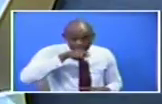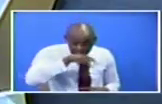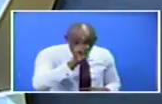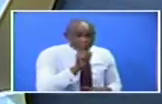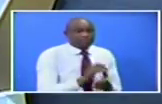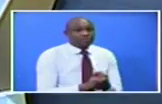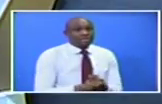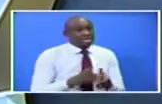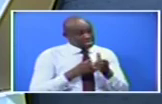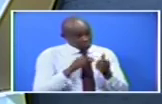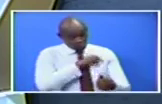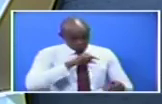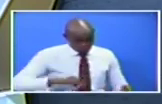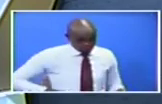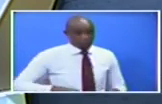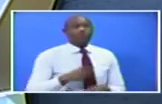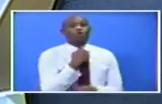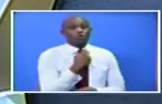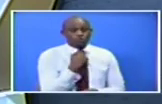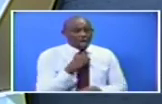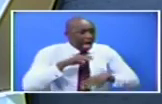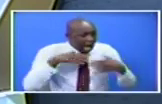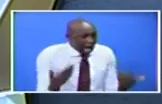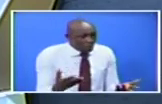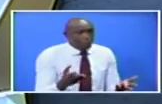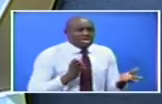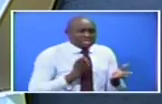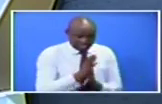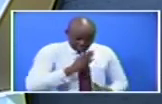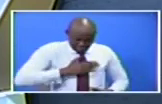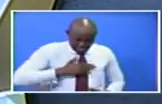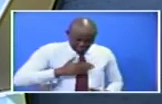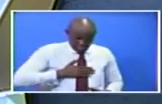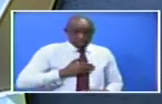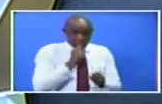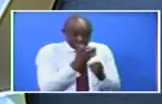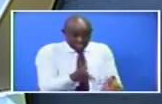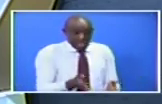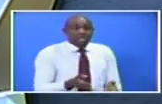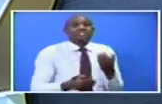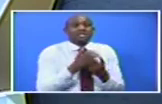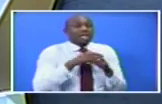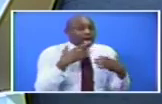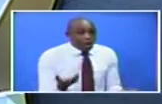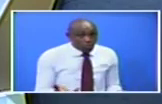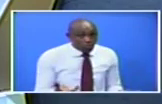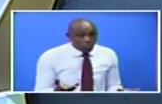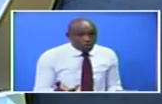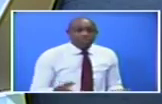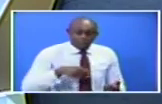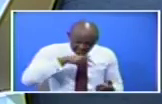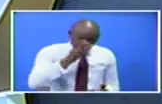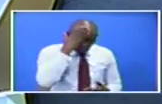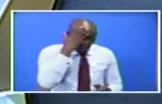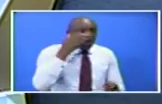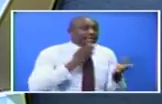wale malkia wa KOTU, ni vipi ambavyo haki zangu mimi kama mwajiriwa zinaweza kushughulikiwa? Ni vipi ambavyo naweza kujua kwamba haki